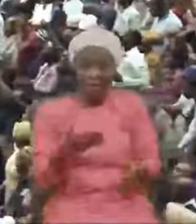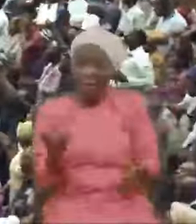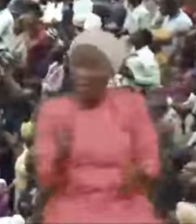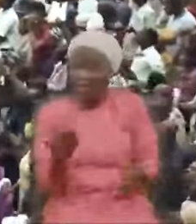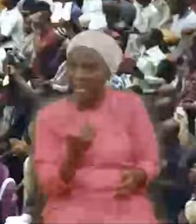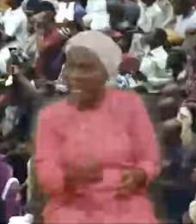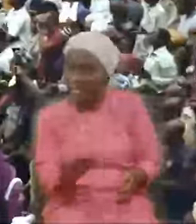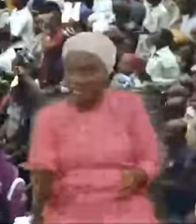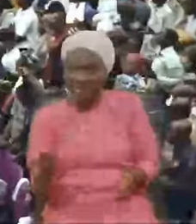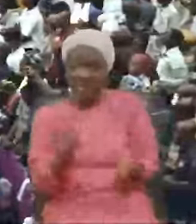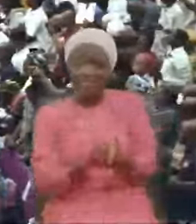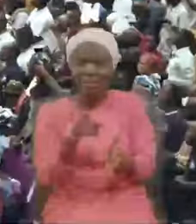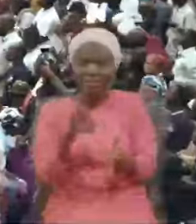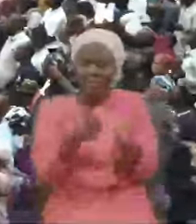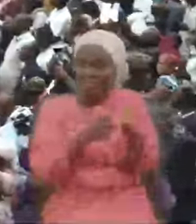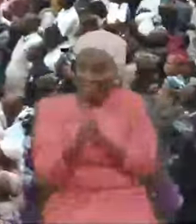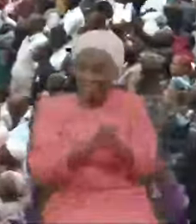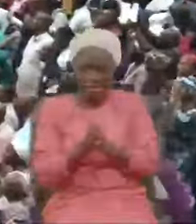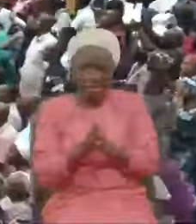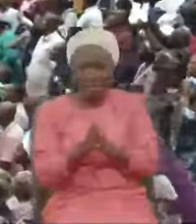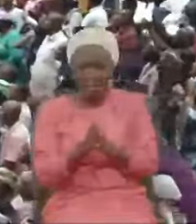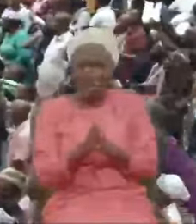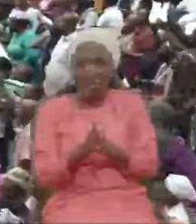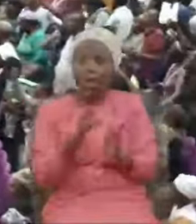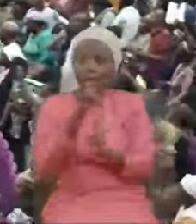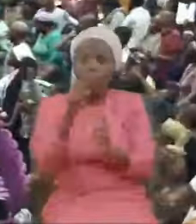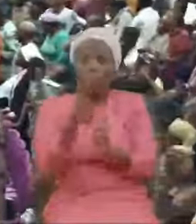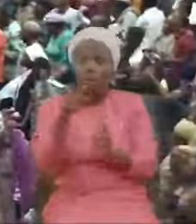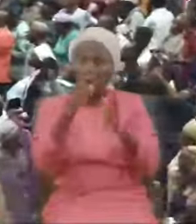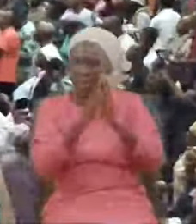en priant, croyez que vous l'avez reçu